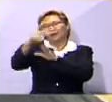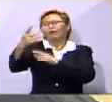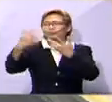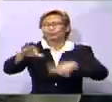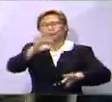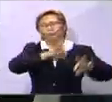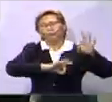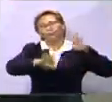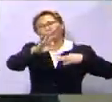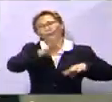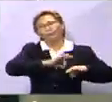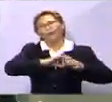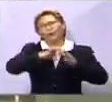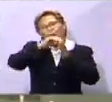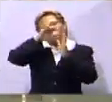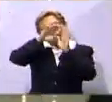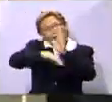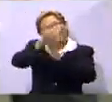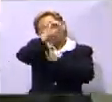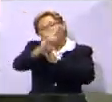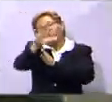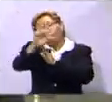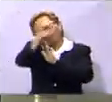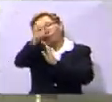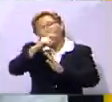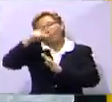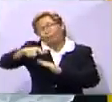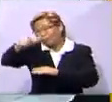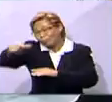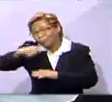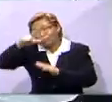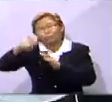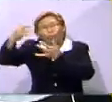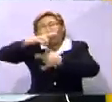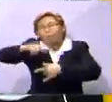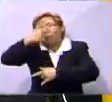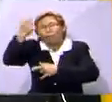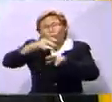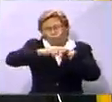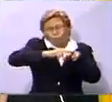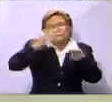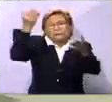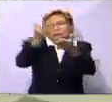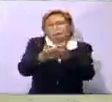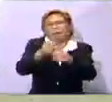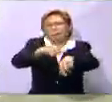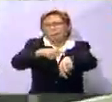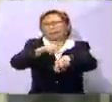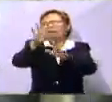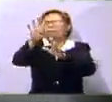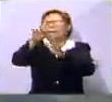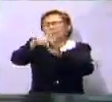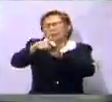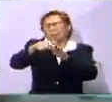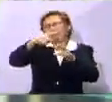manfaat diskaun tambang 50%. Pengguna tidak perlu menunggu lama ketibaan MRT kerana setiap tren akan tiba dalam masa 4